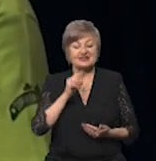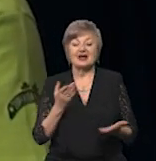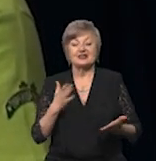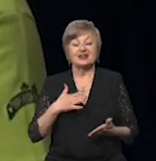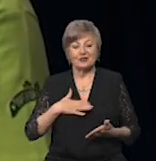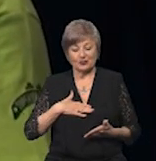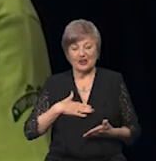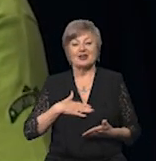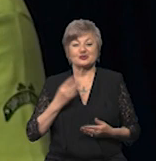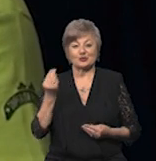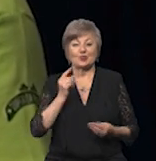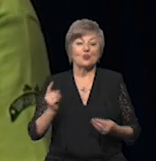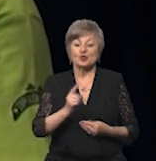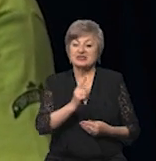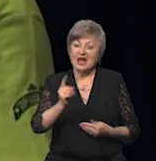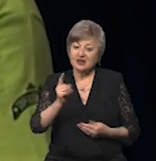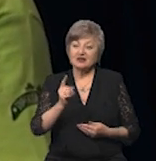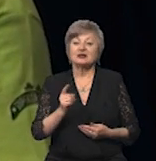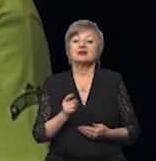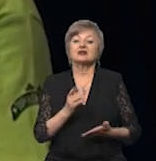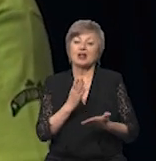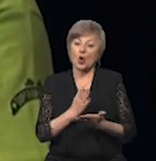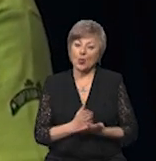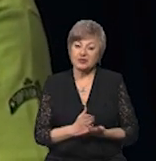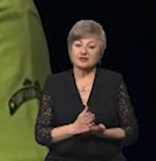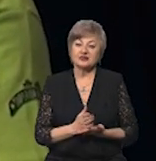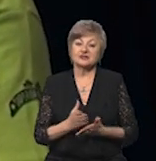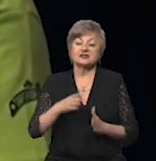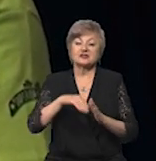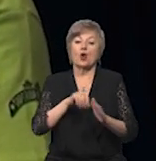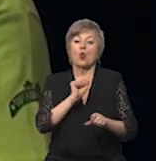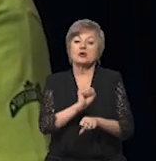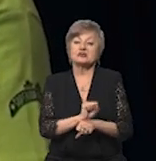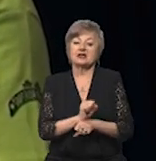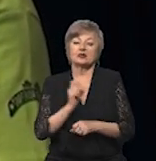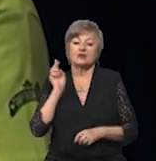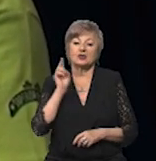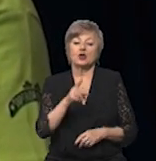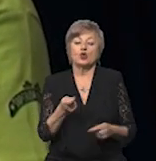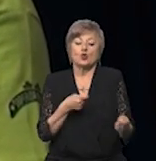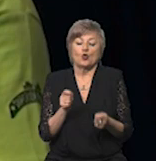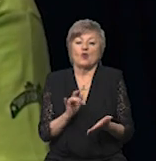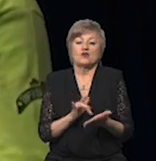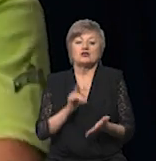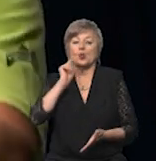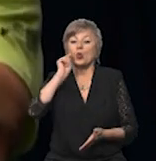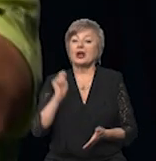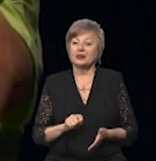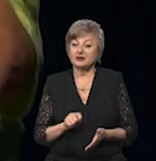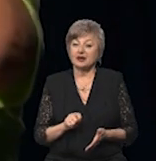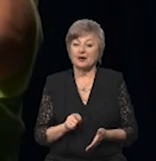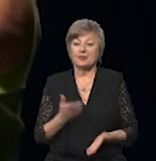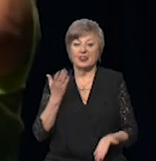нашому обласному центрі. Обласний художній музей, він знаходиться на зупинці транспорту «Торговий центр Україна». Якщо